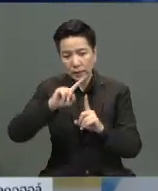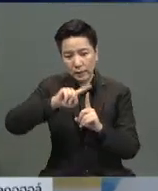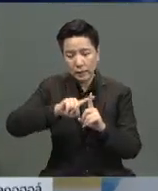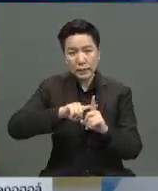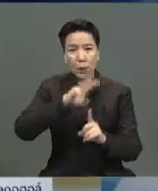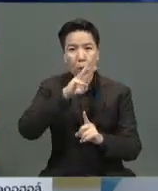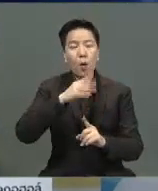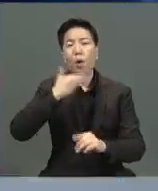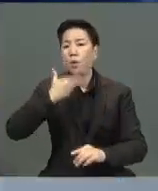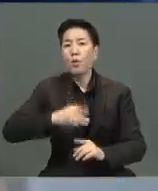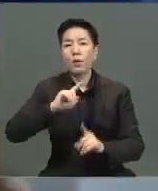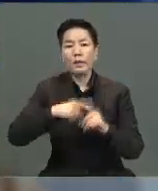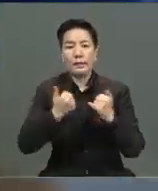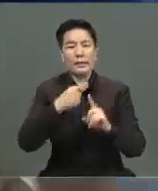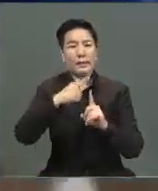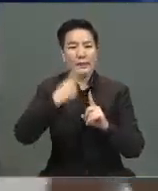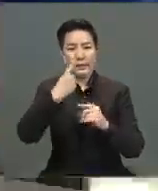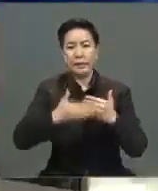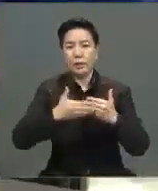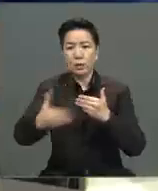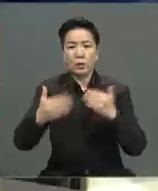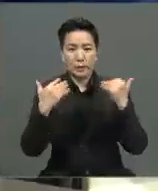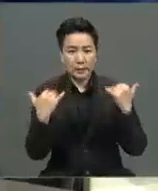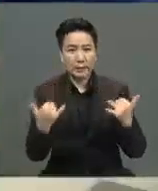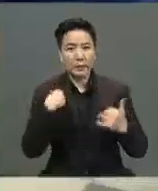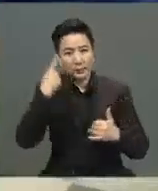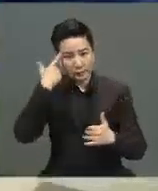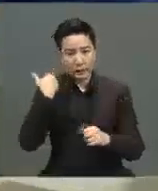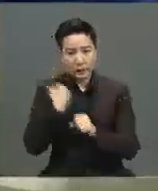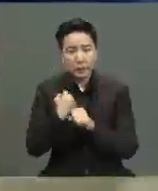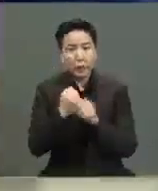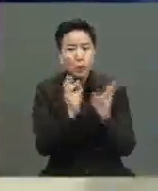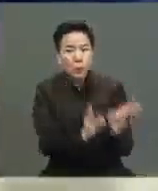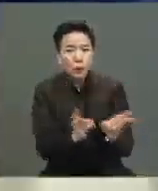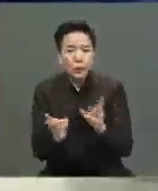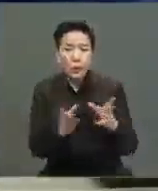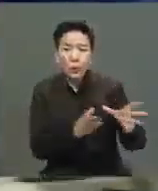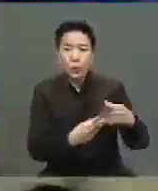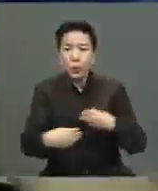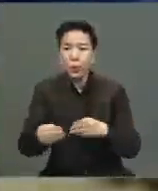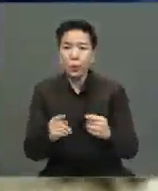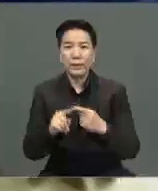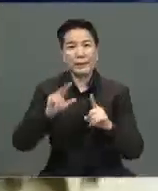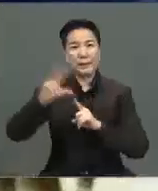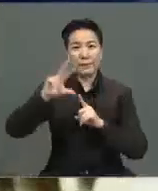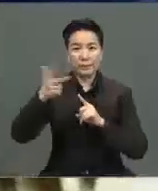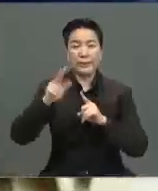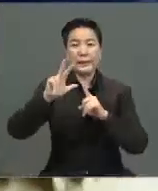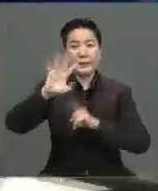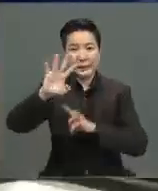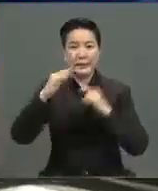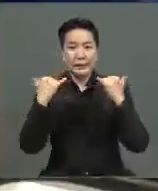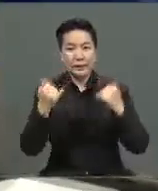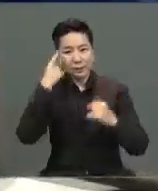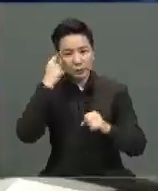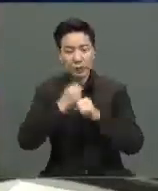นายนตลอดทั้งเดือนซึ่ง1เดือนต่อจากนี้นะครับก็จะยังมีการมาตรการผ่อนคลายล็อกในระยะที่3และระยะที่4